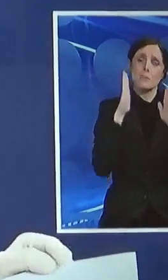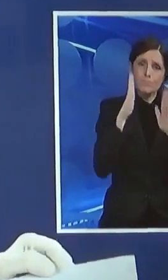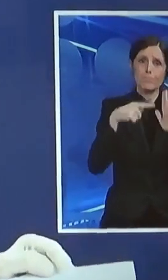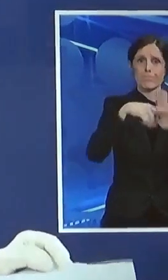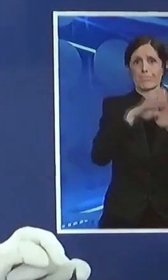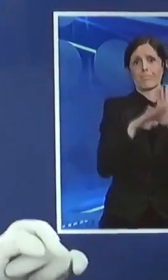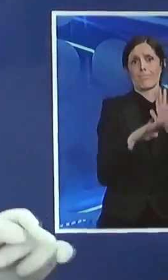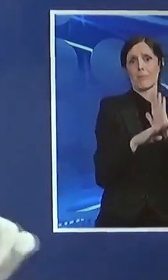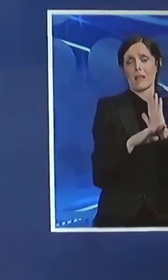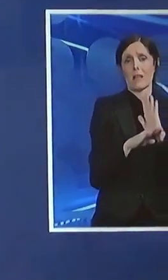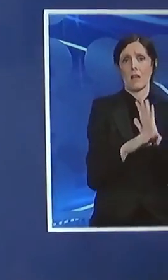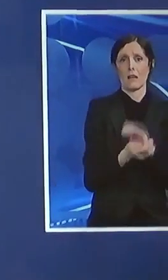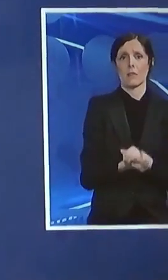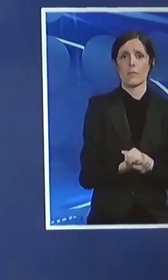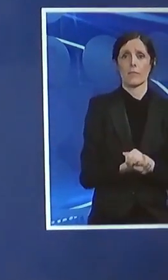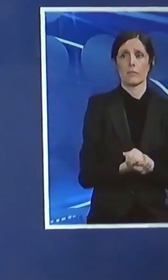mera.